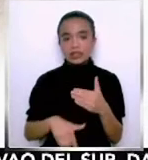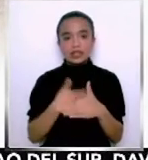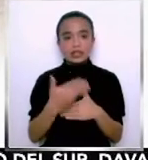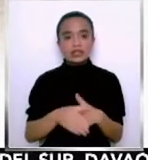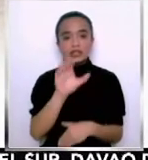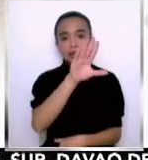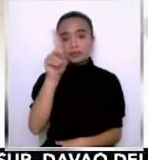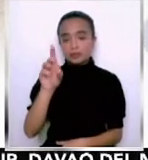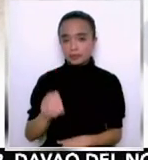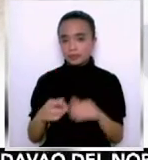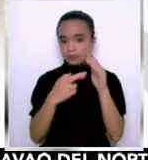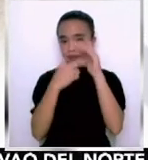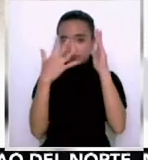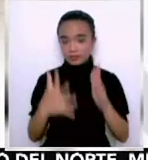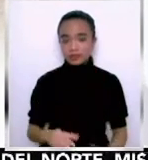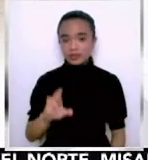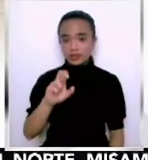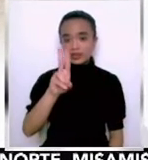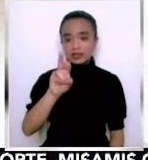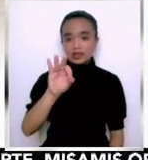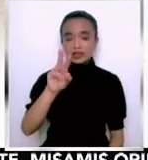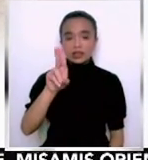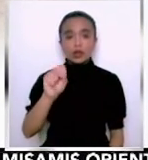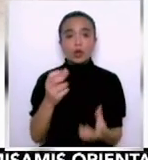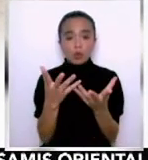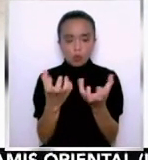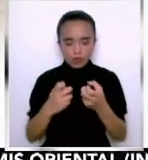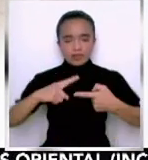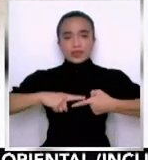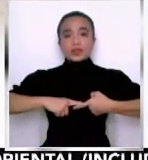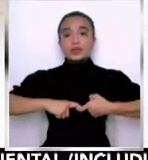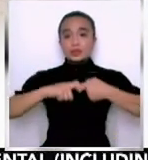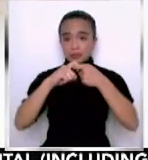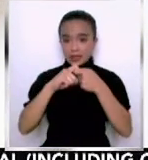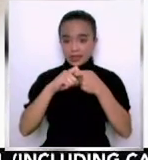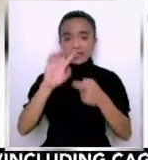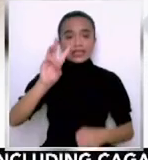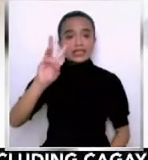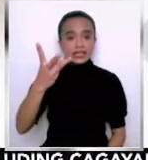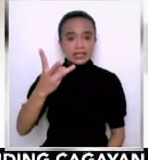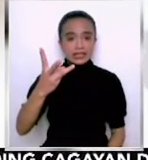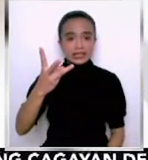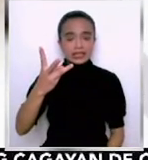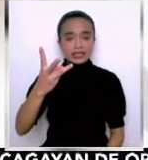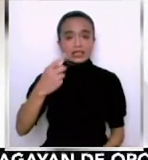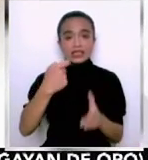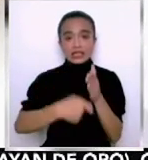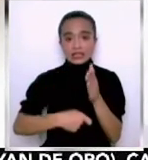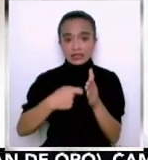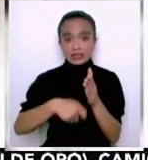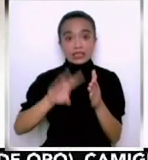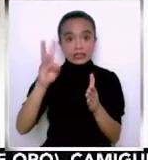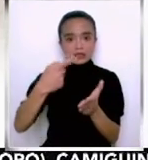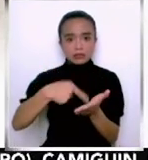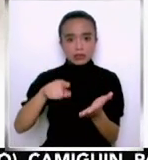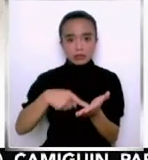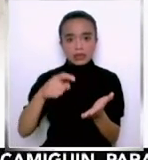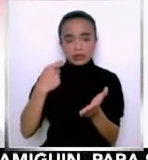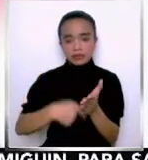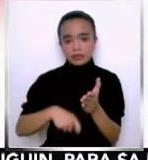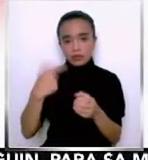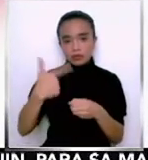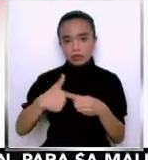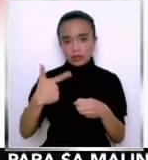Representative Rufus Rodriguez gustong suspindihin ang nasa 6 na pisong excise tax kada litro ng diesel at gasolina sa ilalim ng train